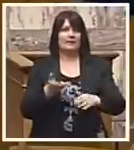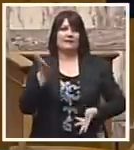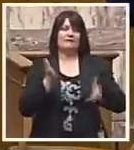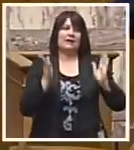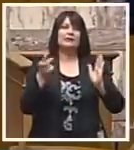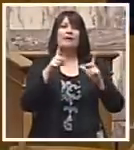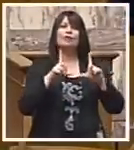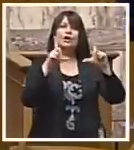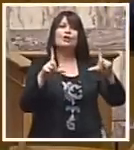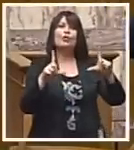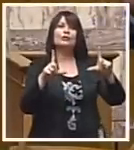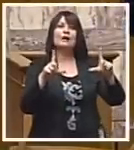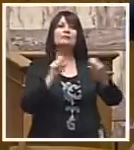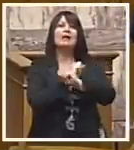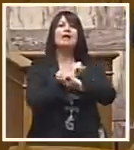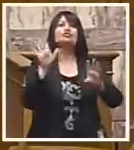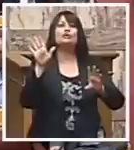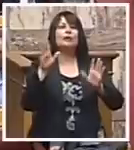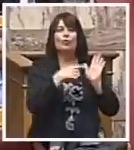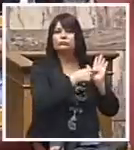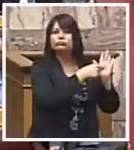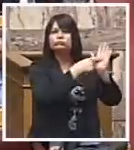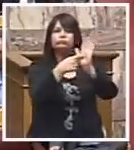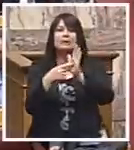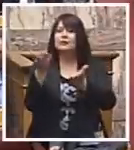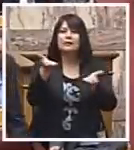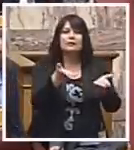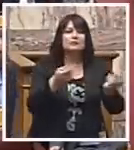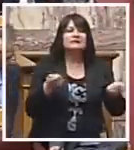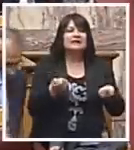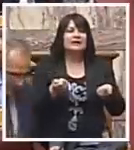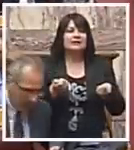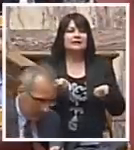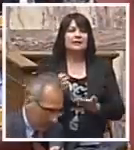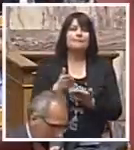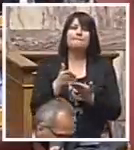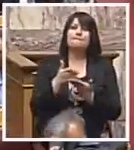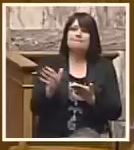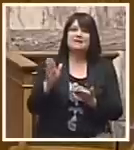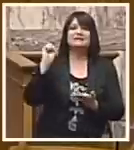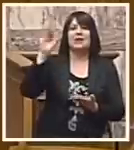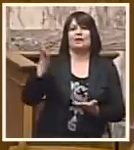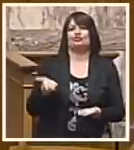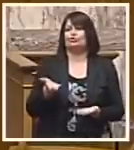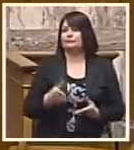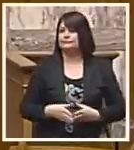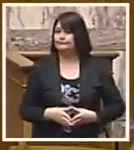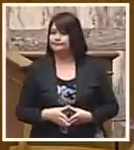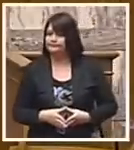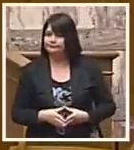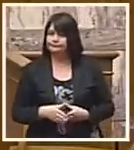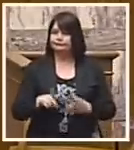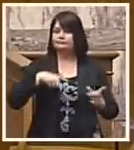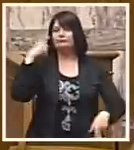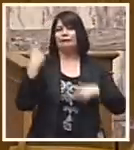θα πήγαινε διεθνώς θα υπήρχε, είναι η μισή αίθουσα, σχεδόν η μισή αίθουσα, σχεδόν η μισή, όχι,